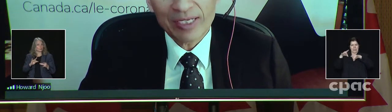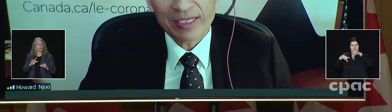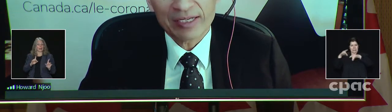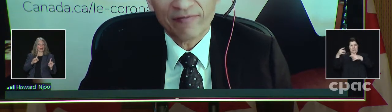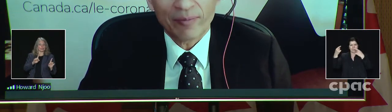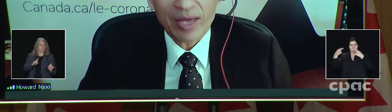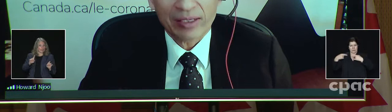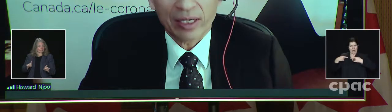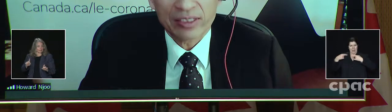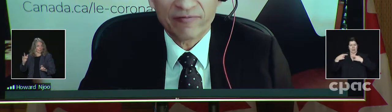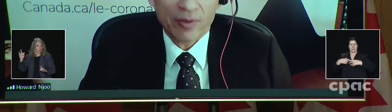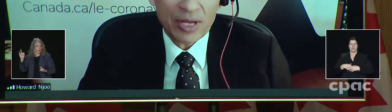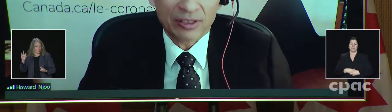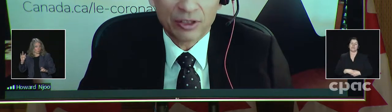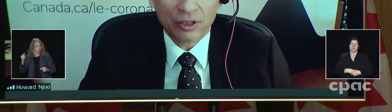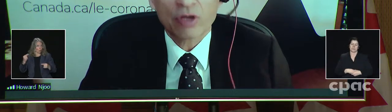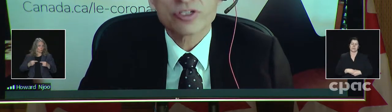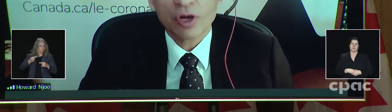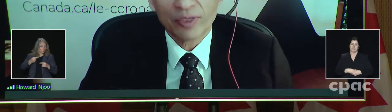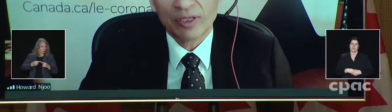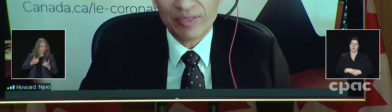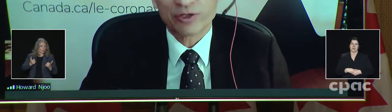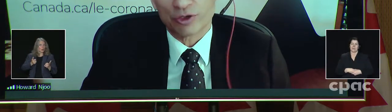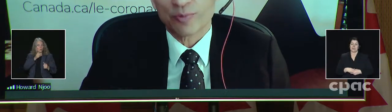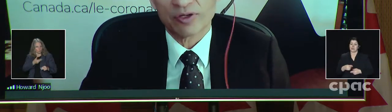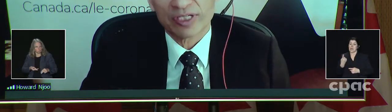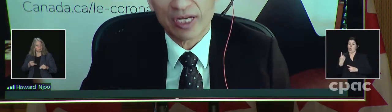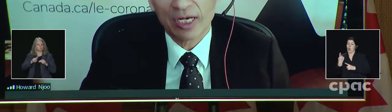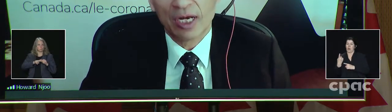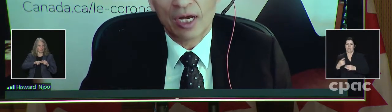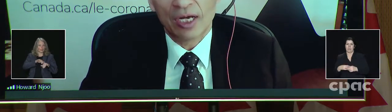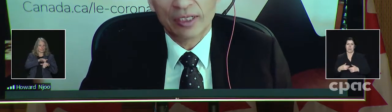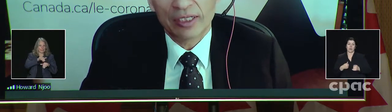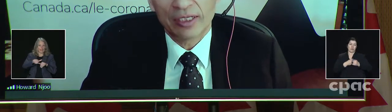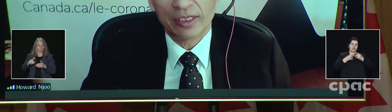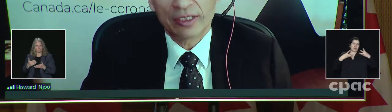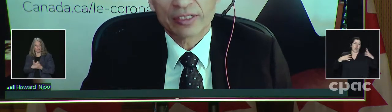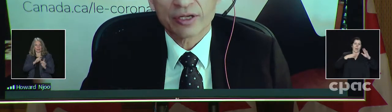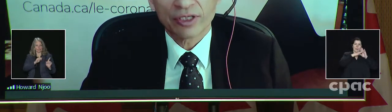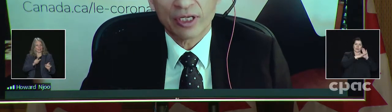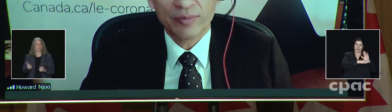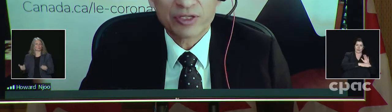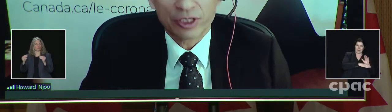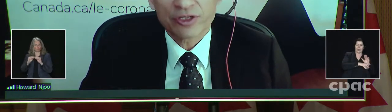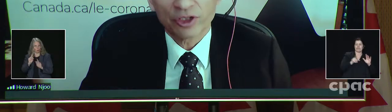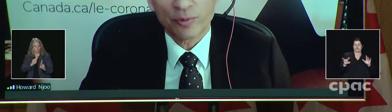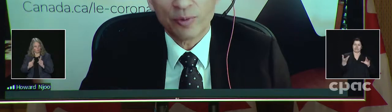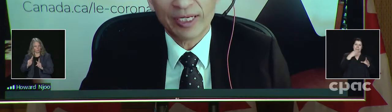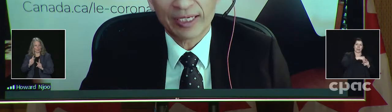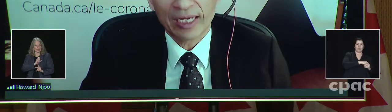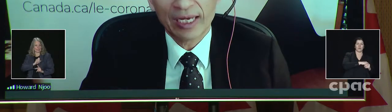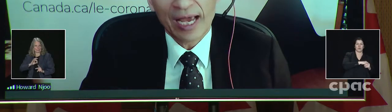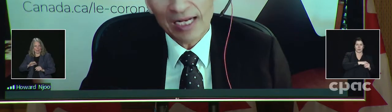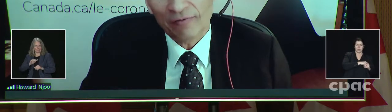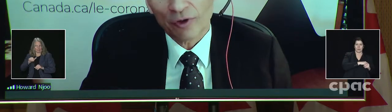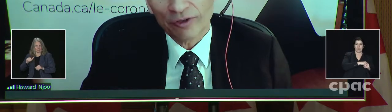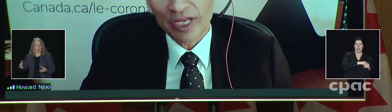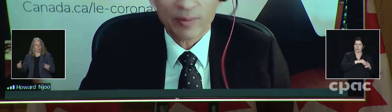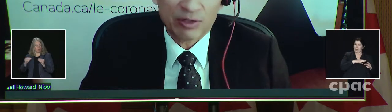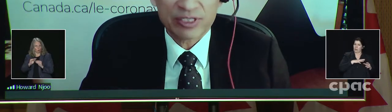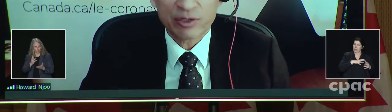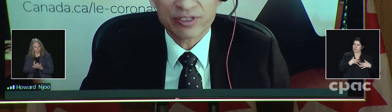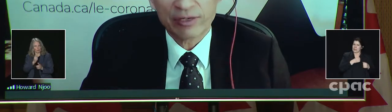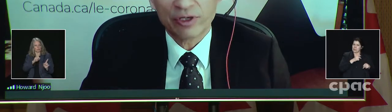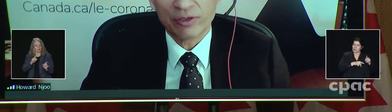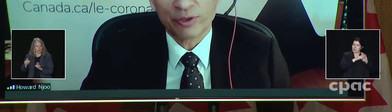frontière, mais c'est fait partie d'un ensemble des mesures, je pense, de santé, de mesures de santé publique à la frontière,